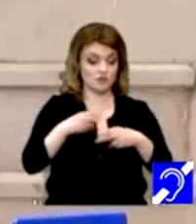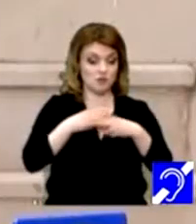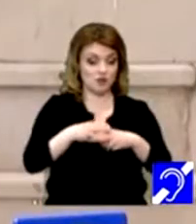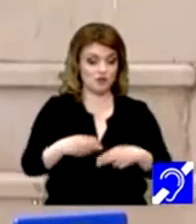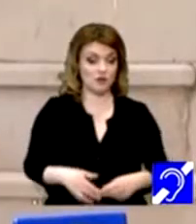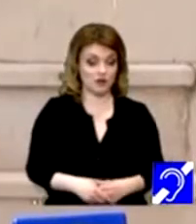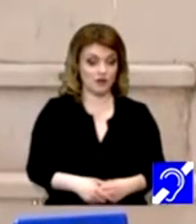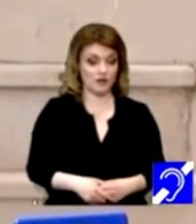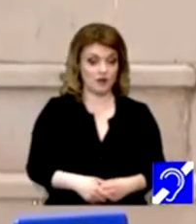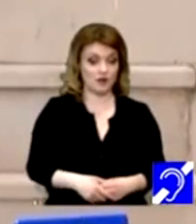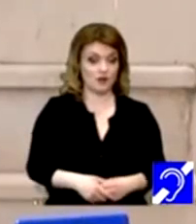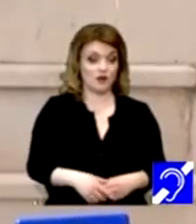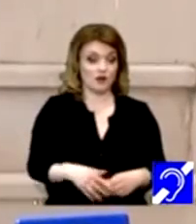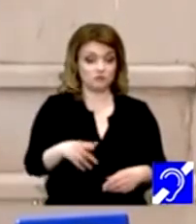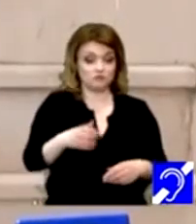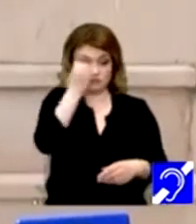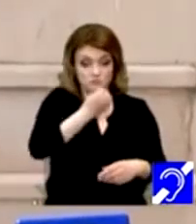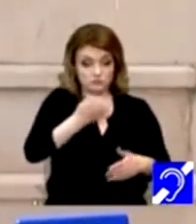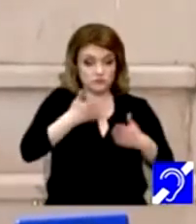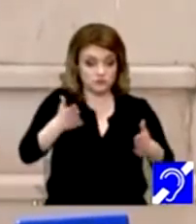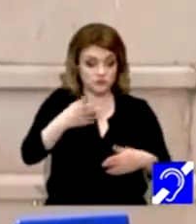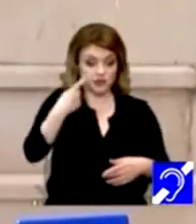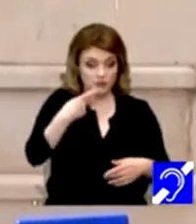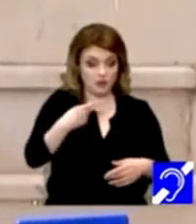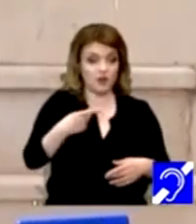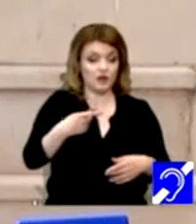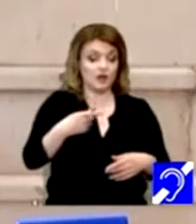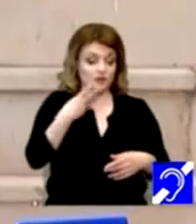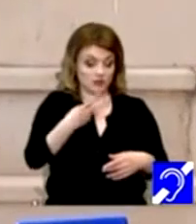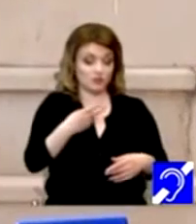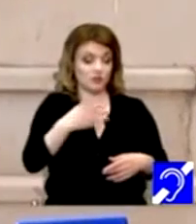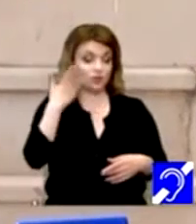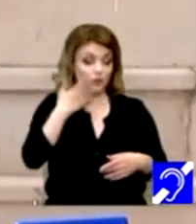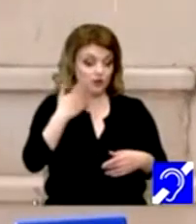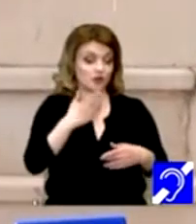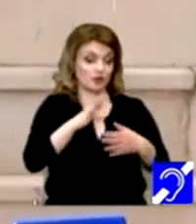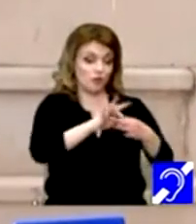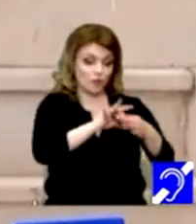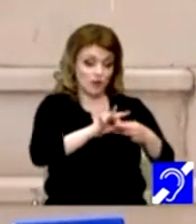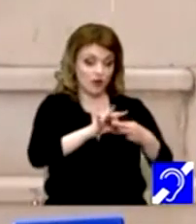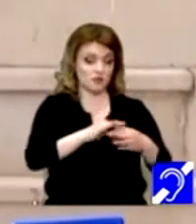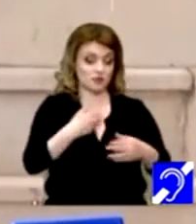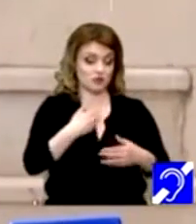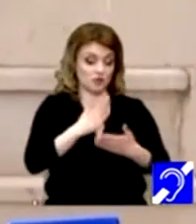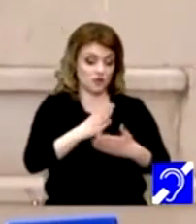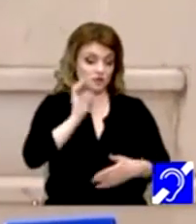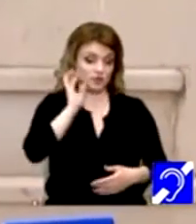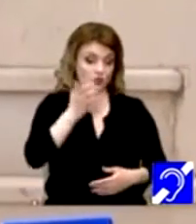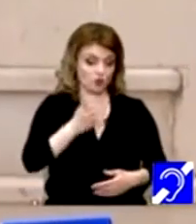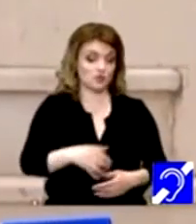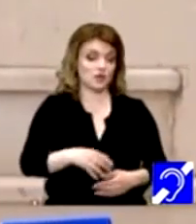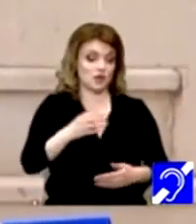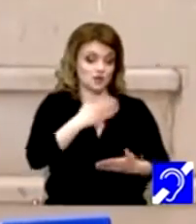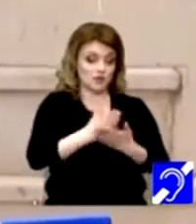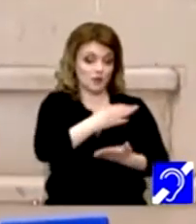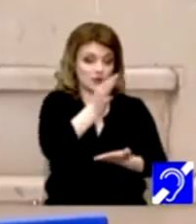Reprezintă o recunoaștere a faptului că România este un partener serios și responsabil în efortul de integrare